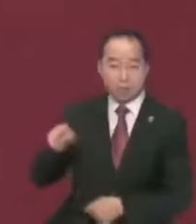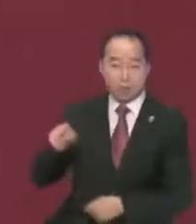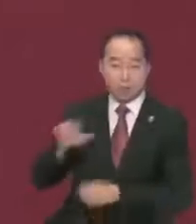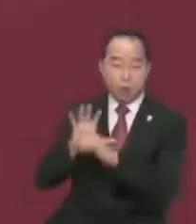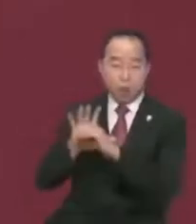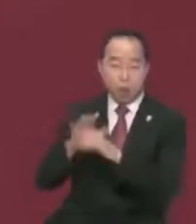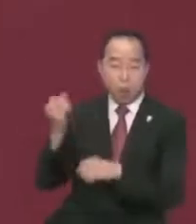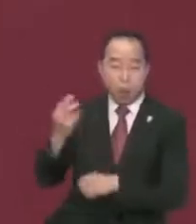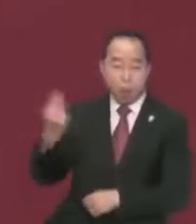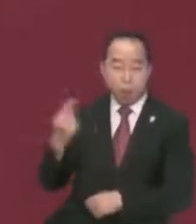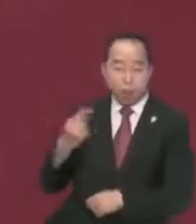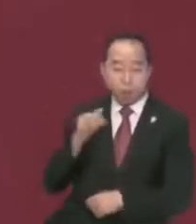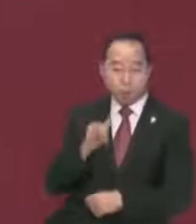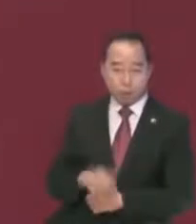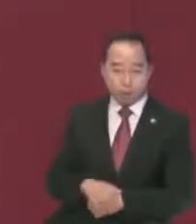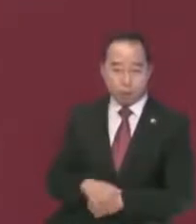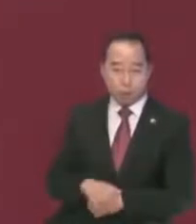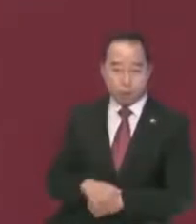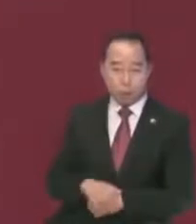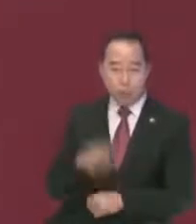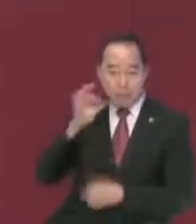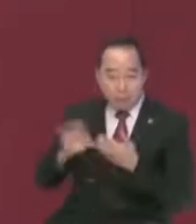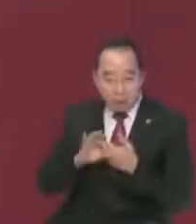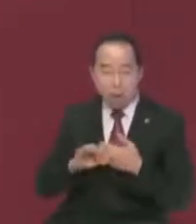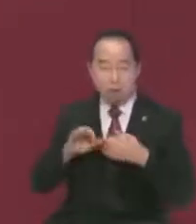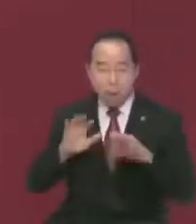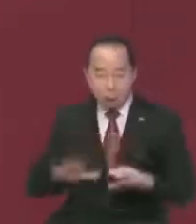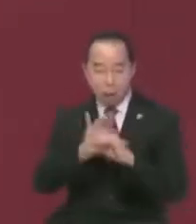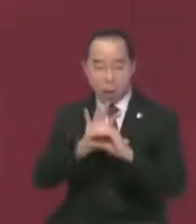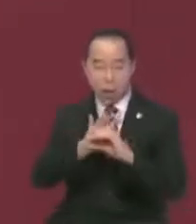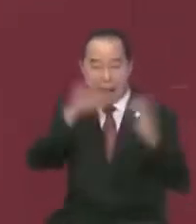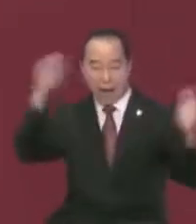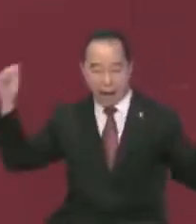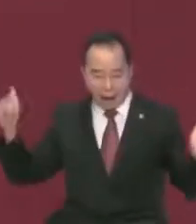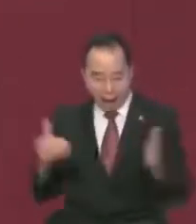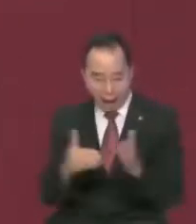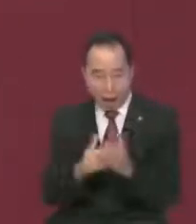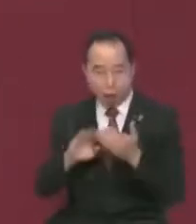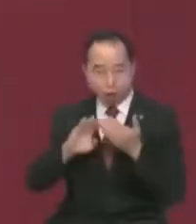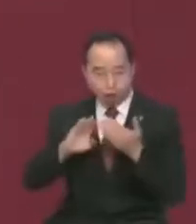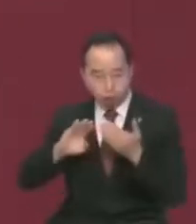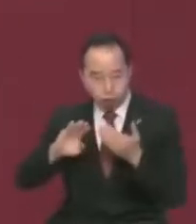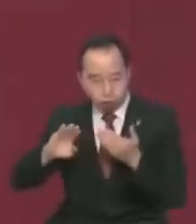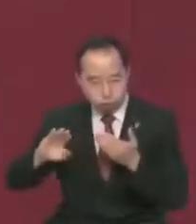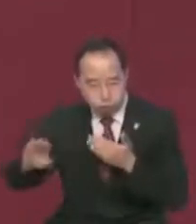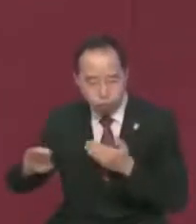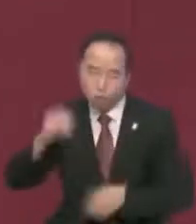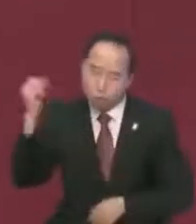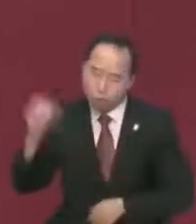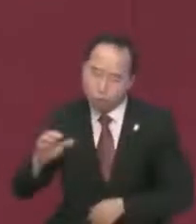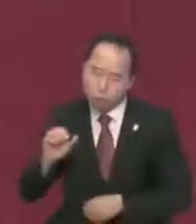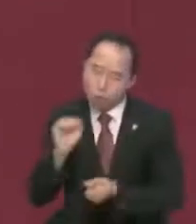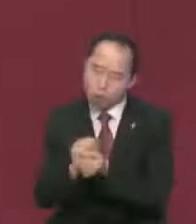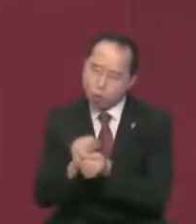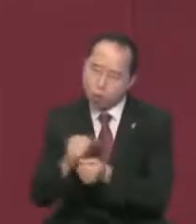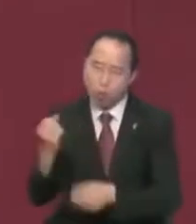코로나가 극복되더라도 감염병은 더 자주, 더 독하게 찾아올 수 있습니다. 그에 대비해야